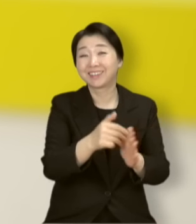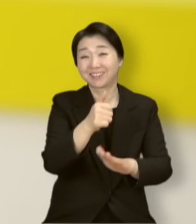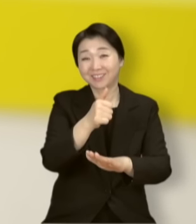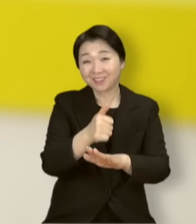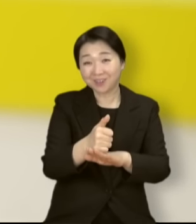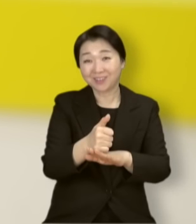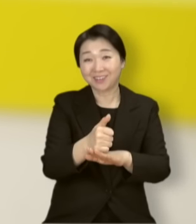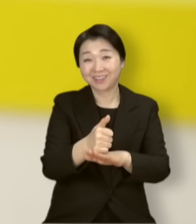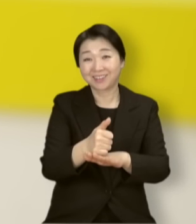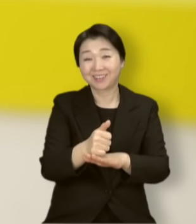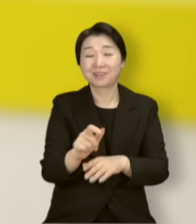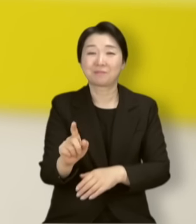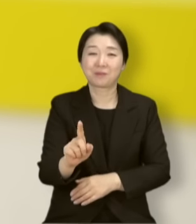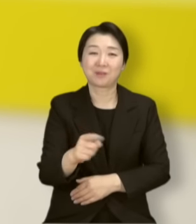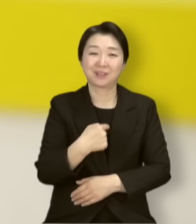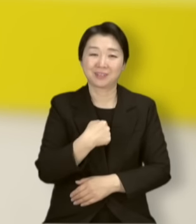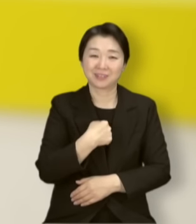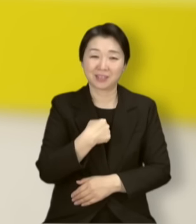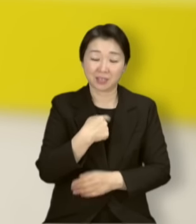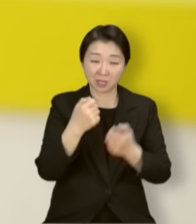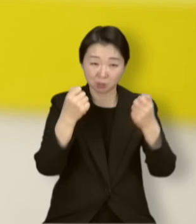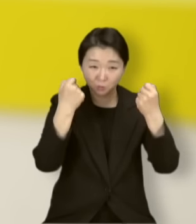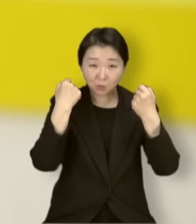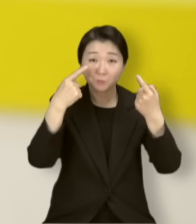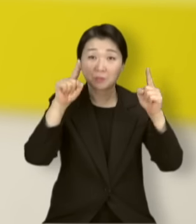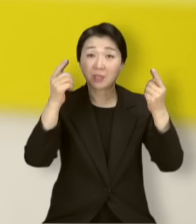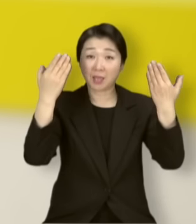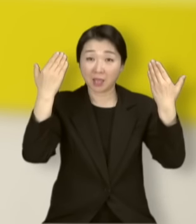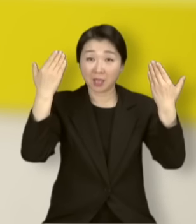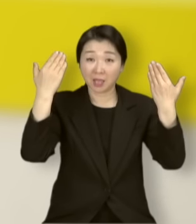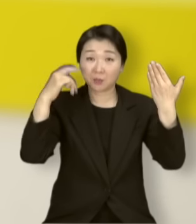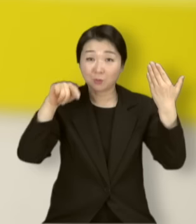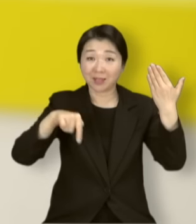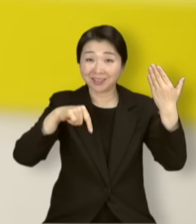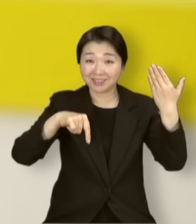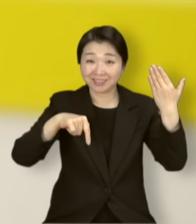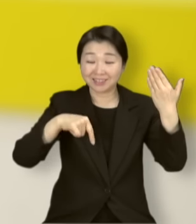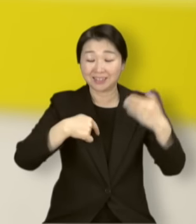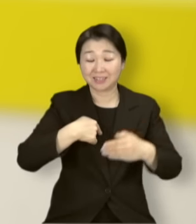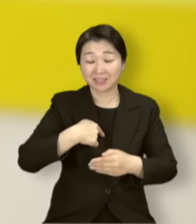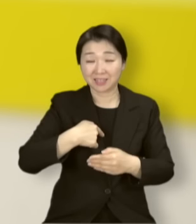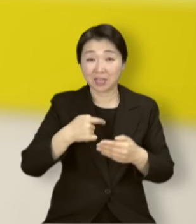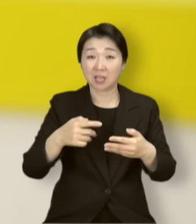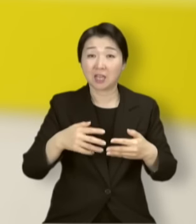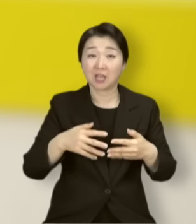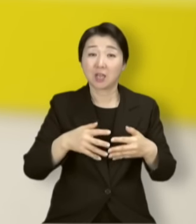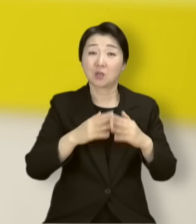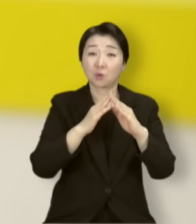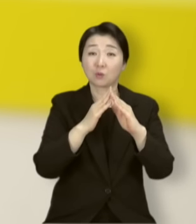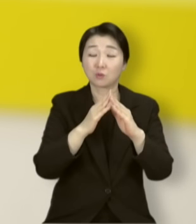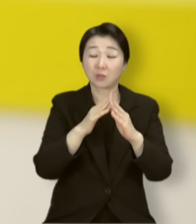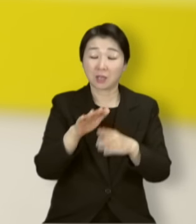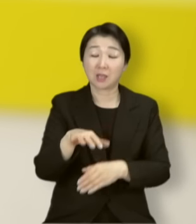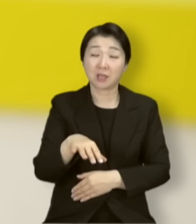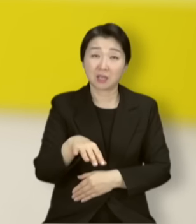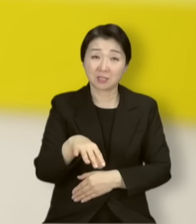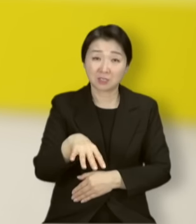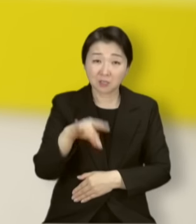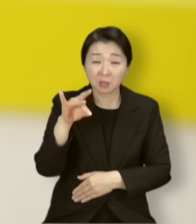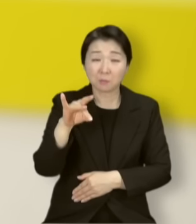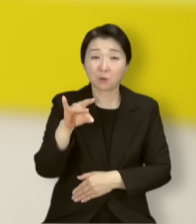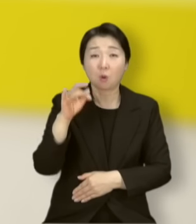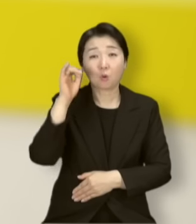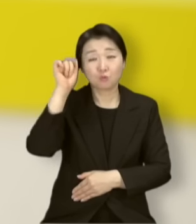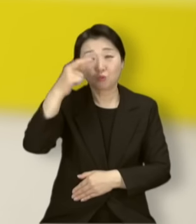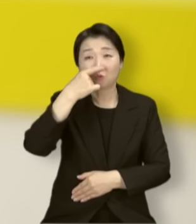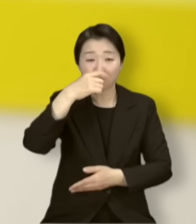마지막에 결과적으로 그 제가 졸업한 대학에서 제가 아마 건축학과는 최초로 최우수